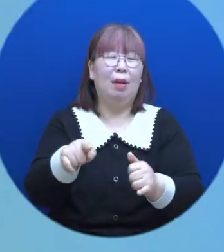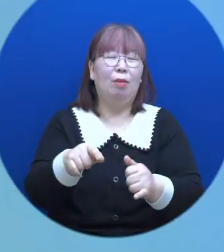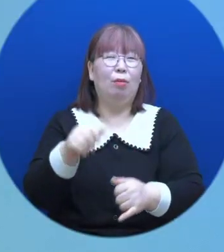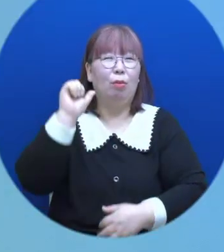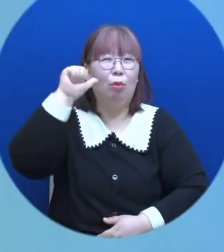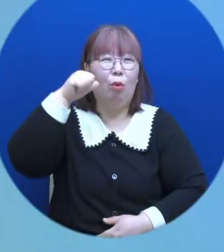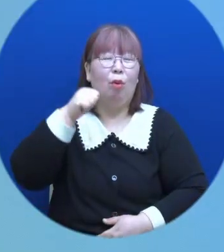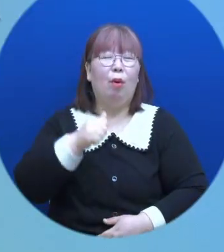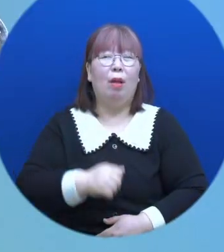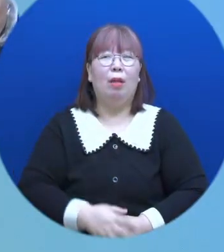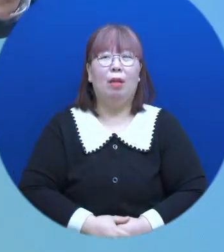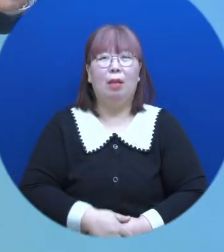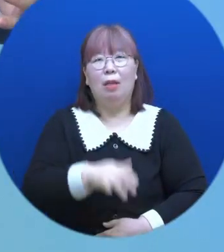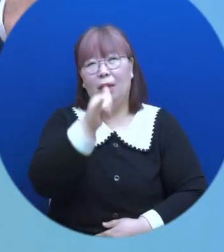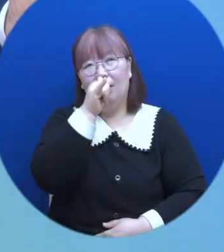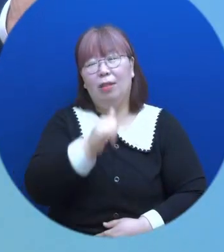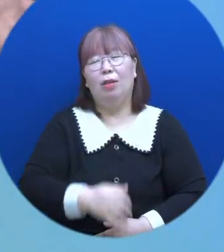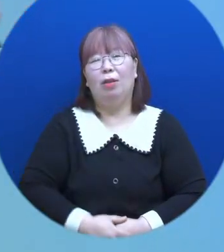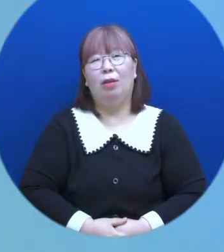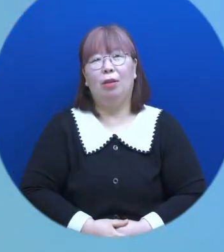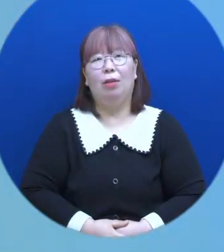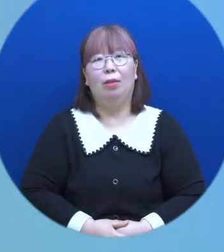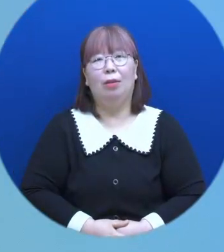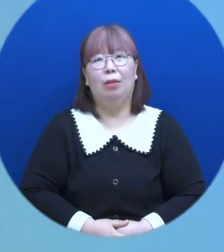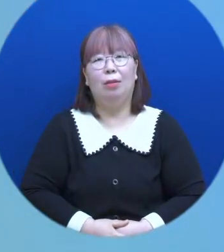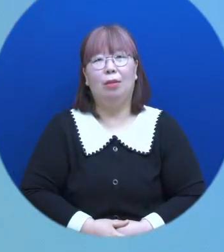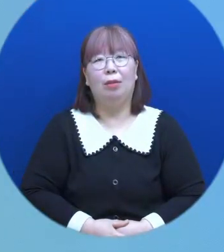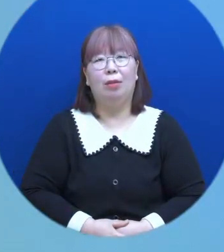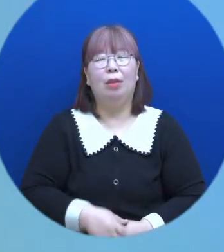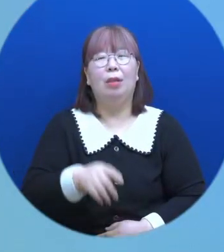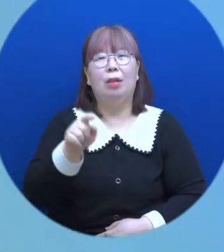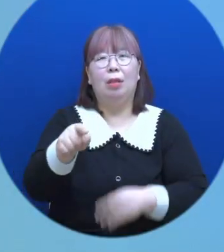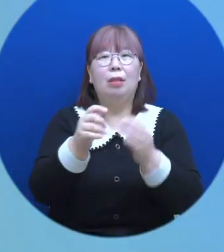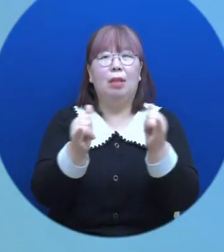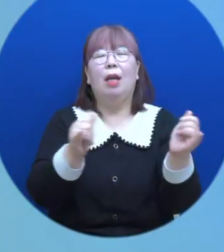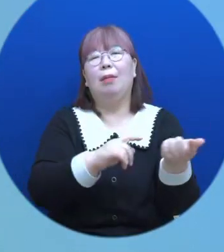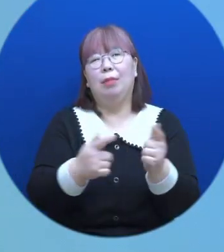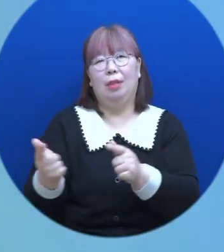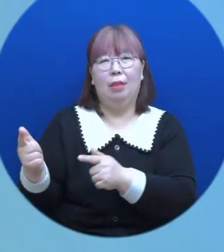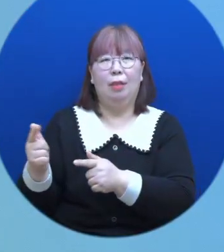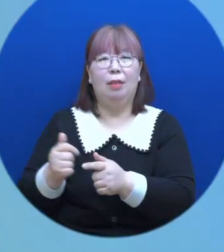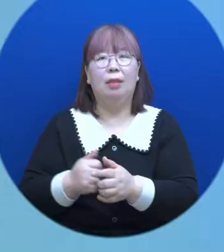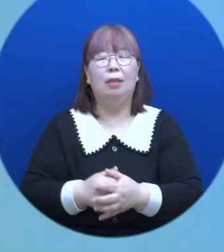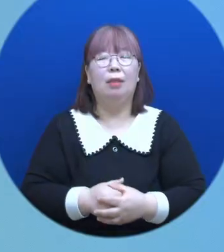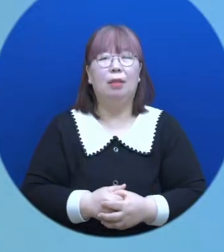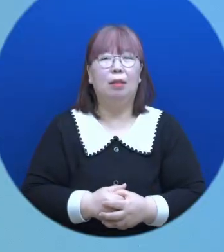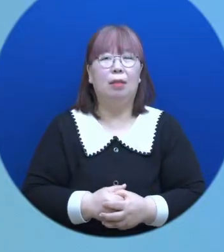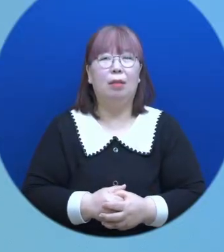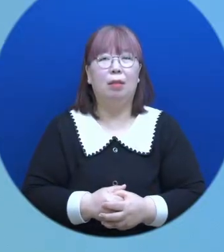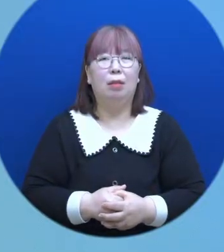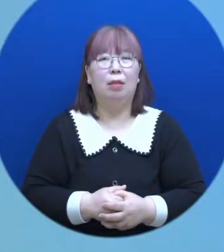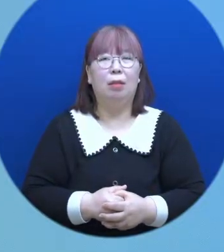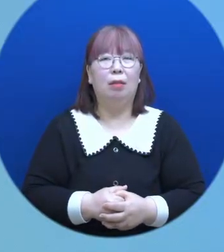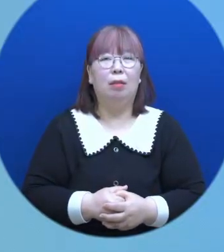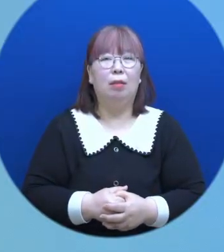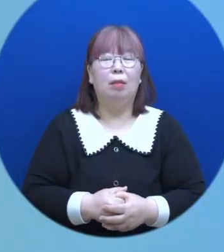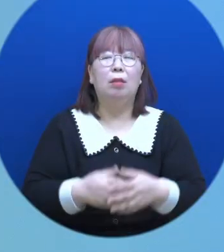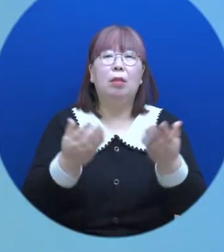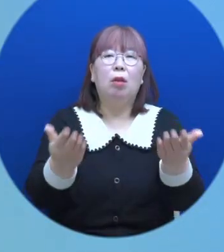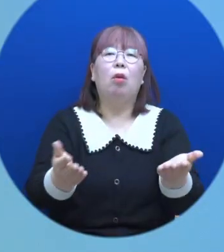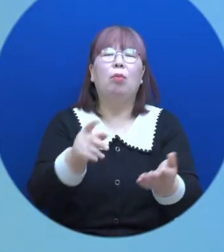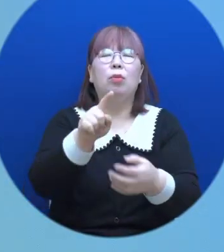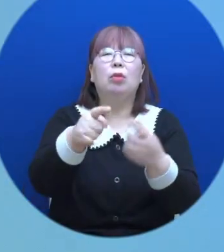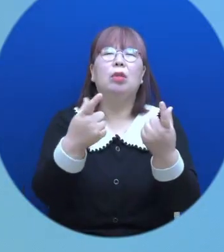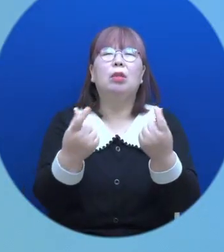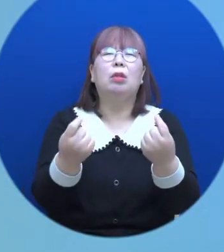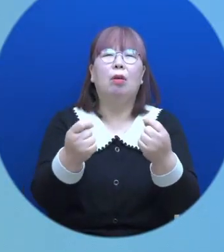걸 달고 다니는 사람들, 그들이 갈릴리 사람들이었던 거죠. 여러분, 그런